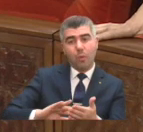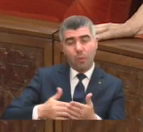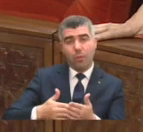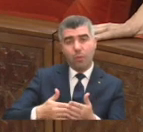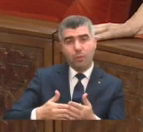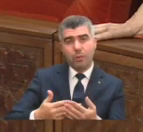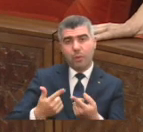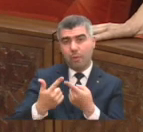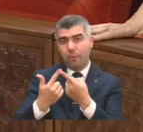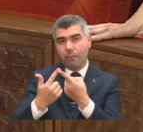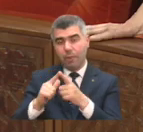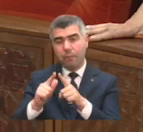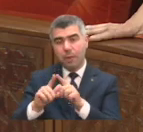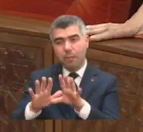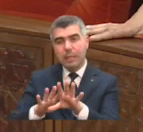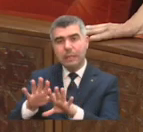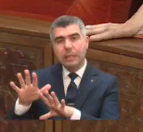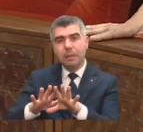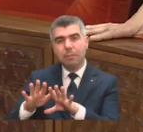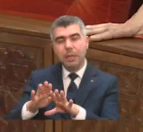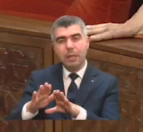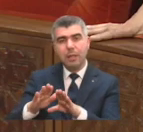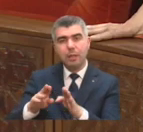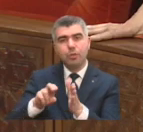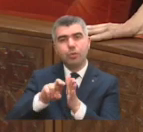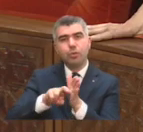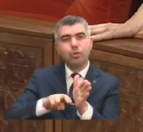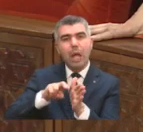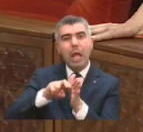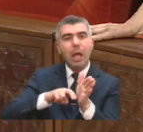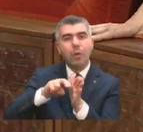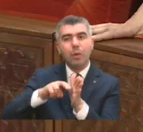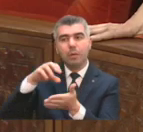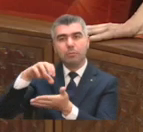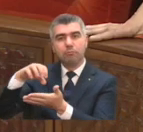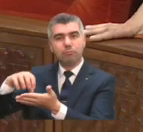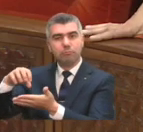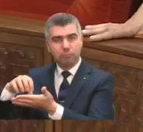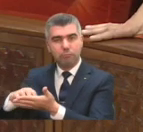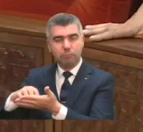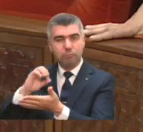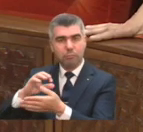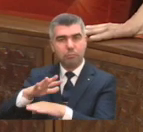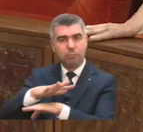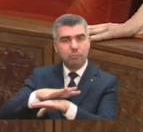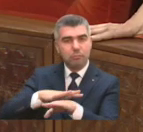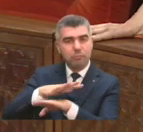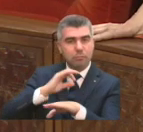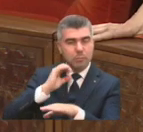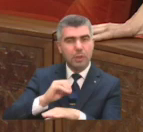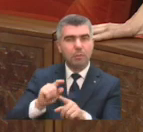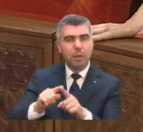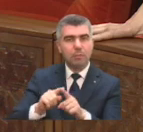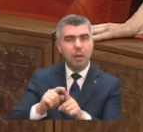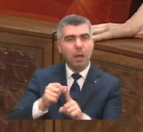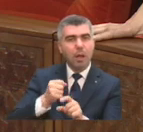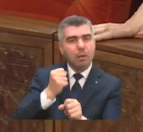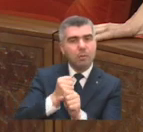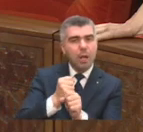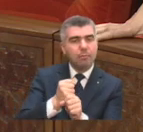على التدبير الجهوي، وكذلك احداث واحد الوظيفه صحيه لتحفيز الموارد البشريه باش يمكن لها تخدم في هذا